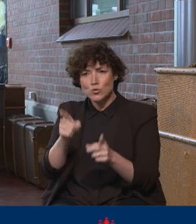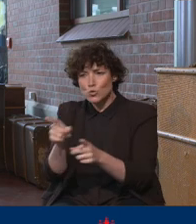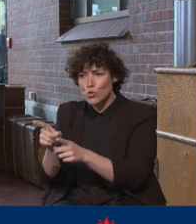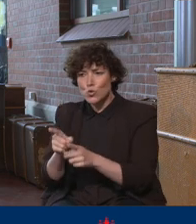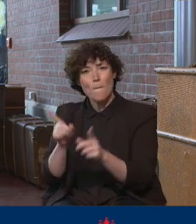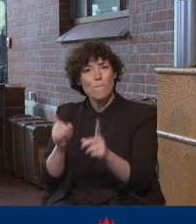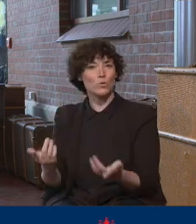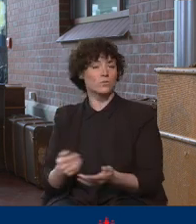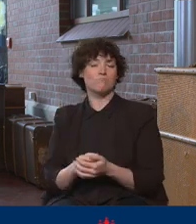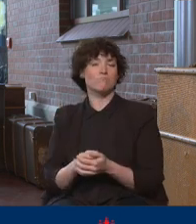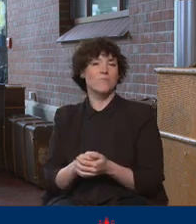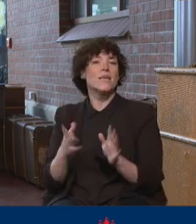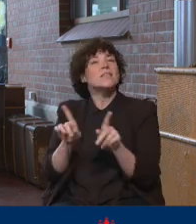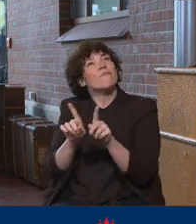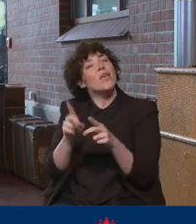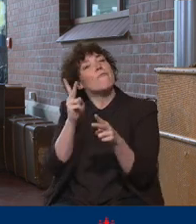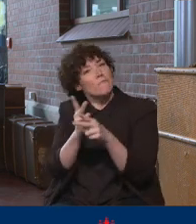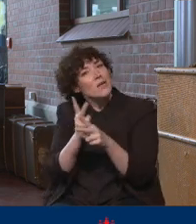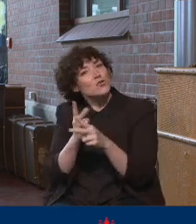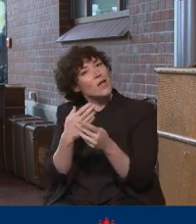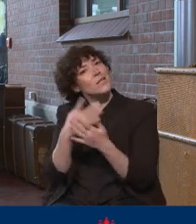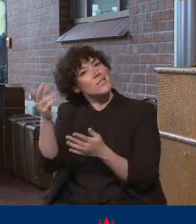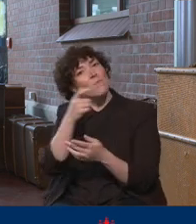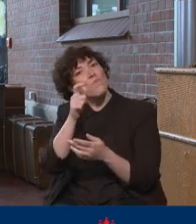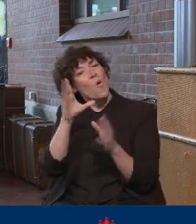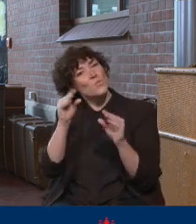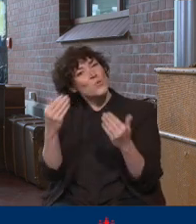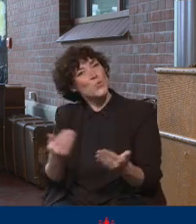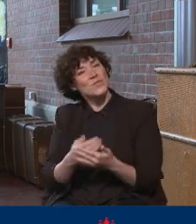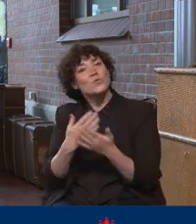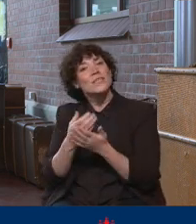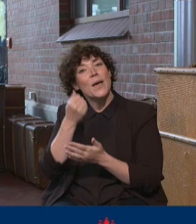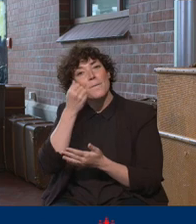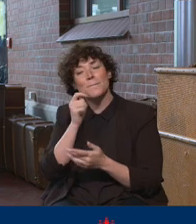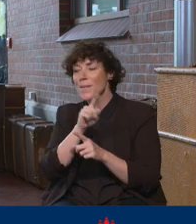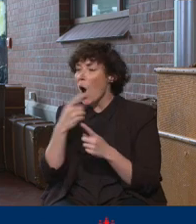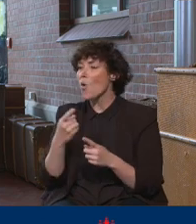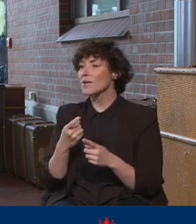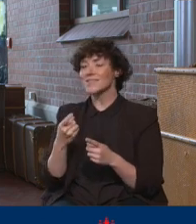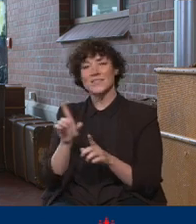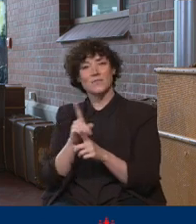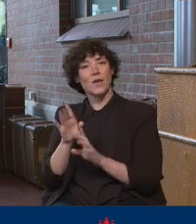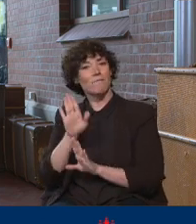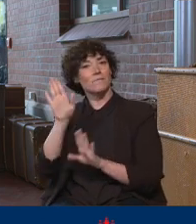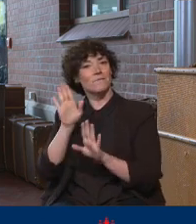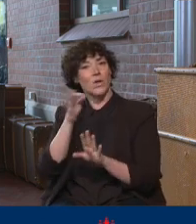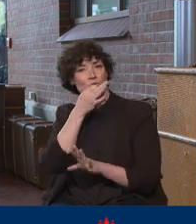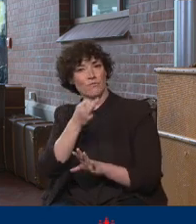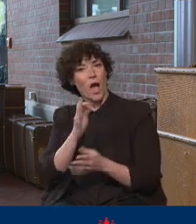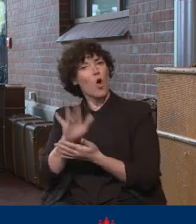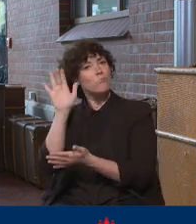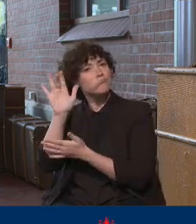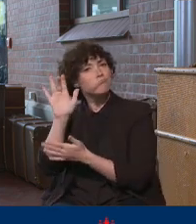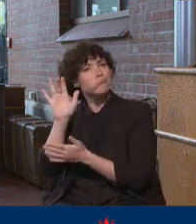wenn man so will aus der werkstatt und insofern sollten sie auch überhaupt keine hemmungen haben das ein oder andere auch zu kritisieren